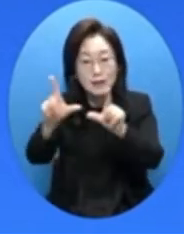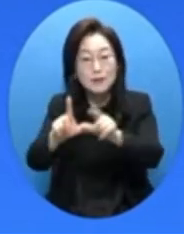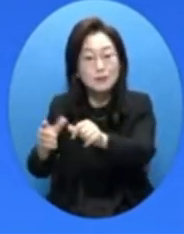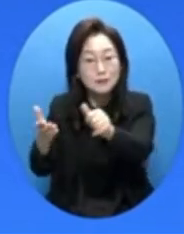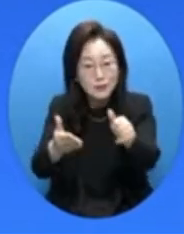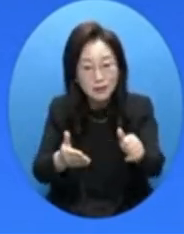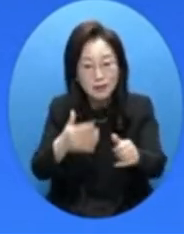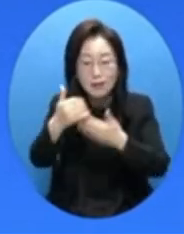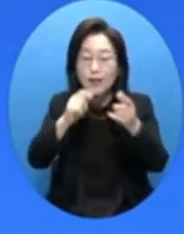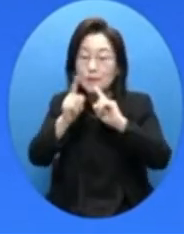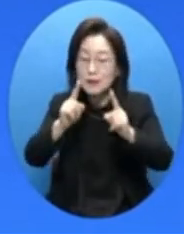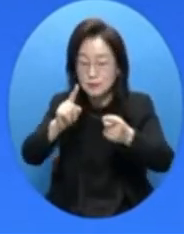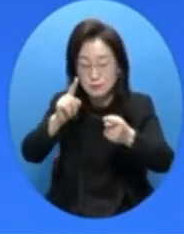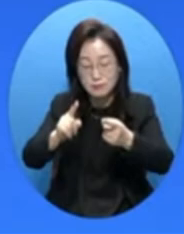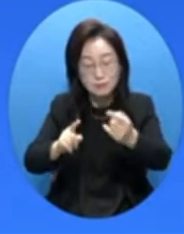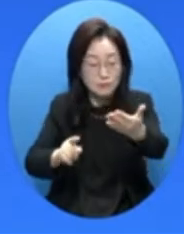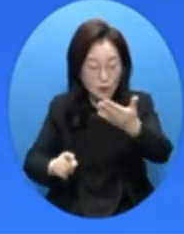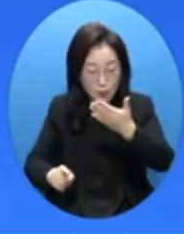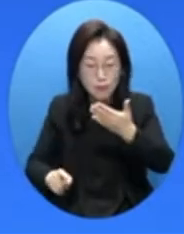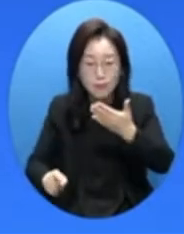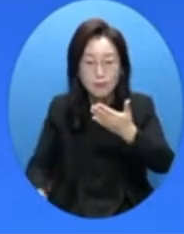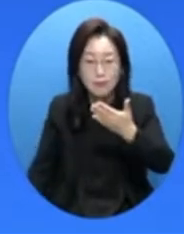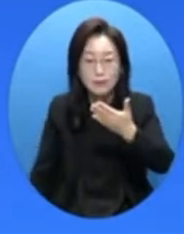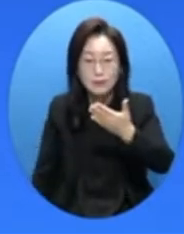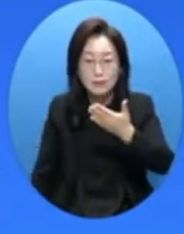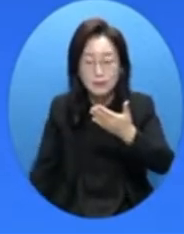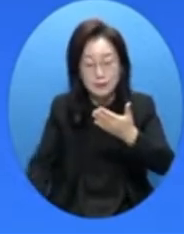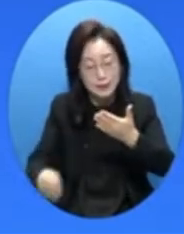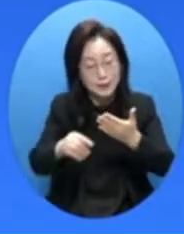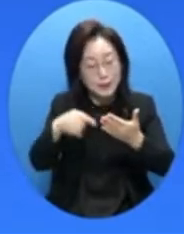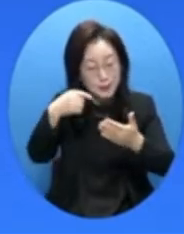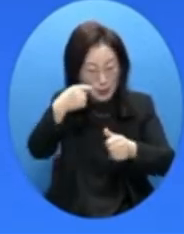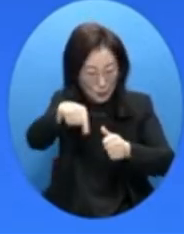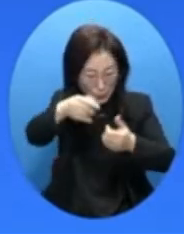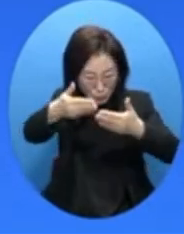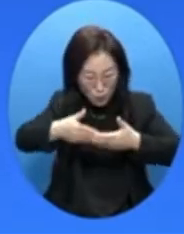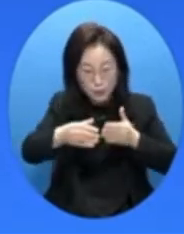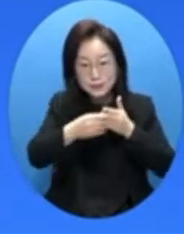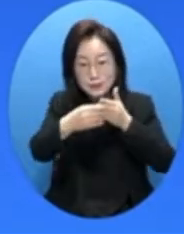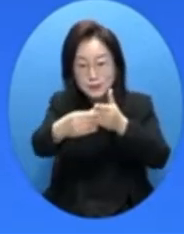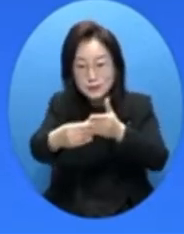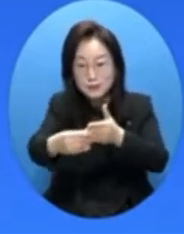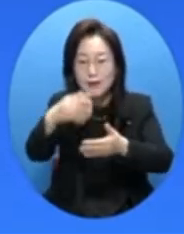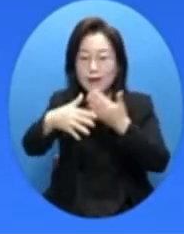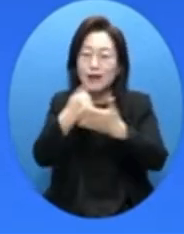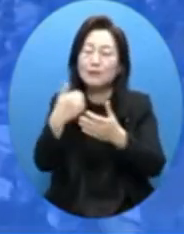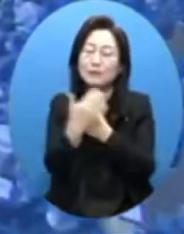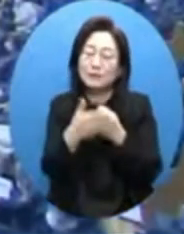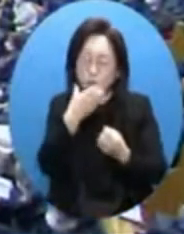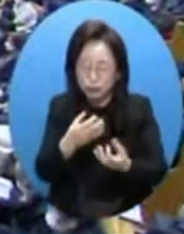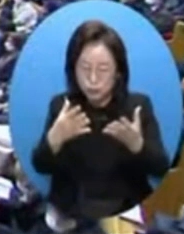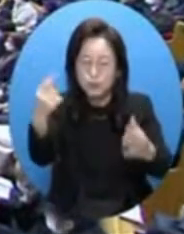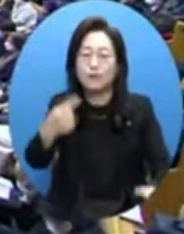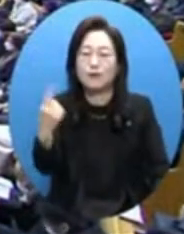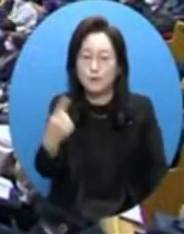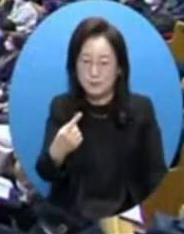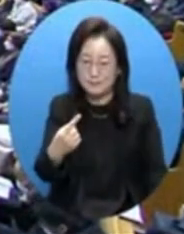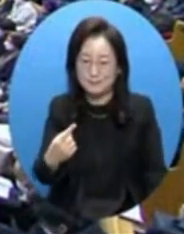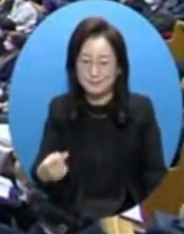바랍니다 말씀이 여러분의 앞에이 인도자가 되어서 여러분 이끌어갈 때 하나님의 은혜와 축복이 임하게 되는